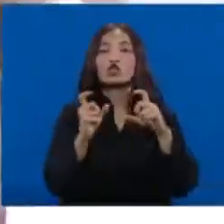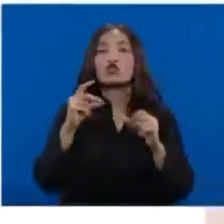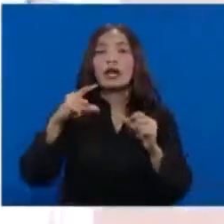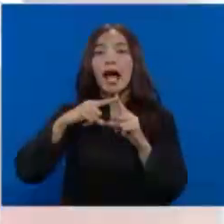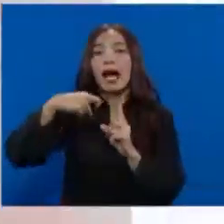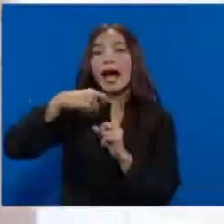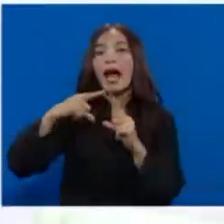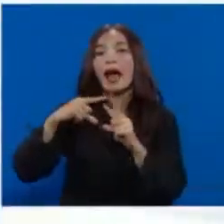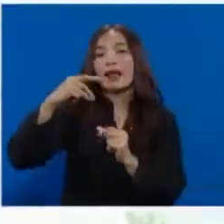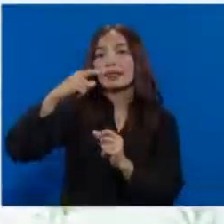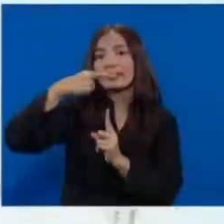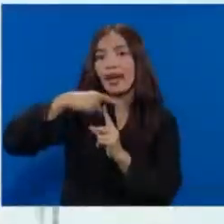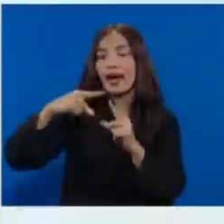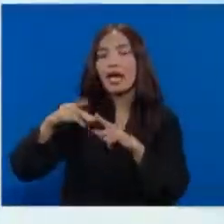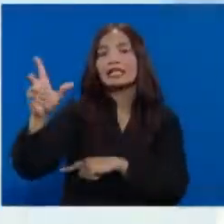sudah 80%.